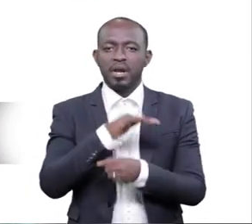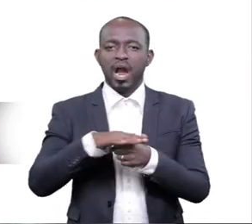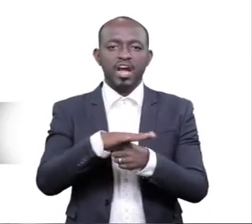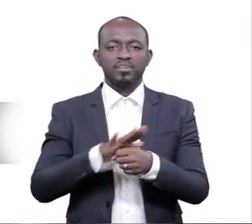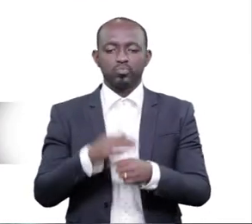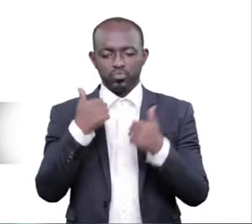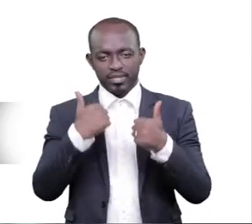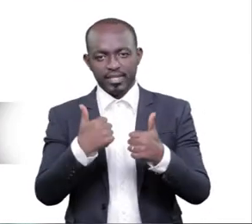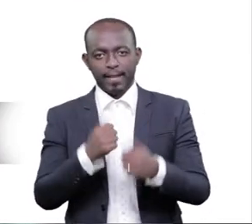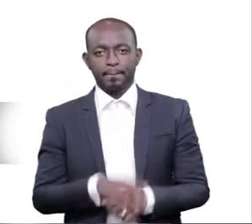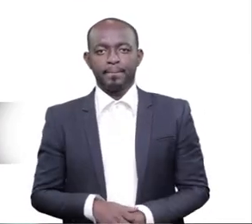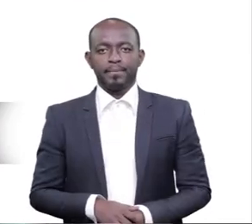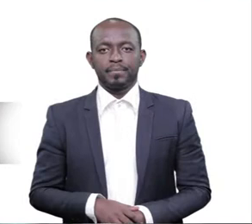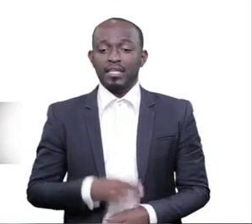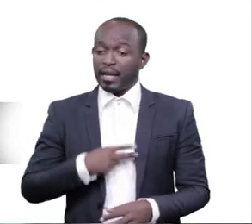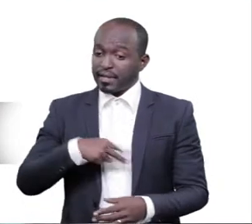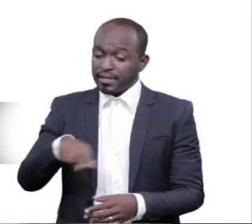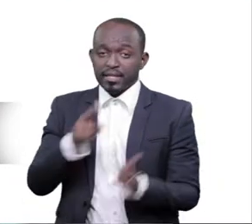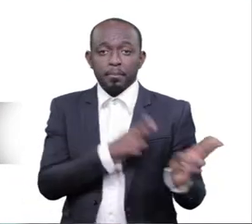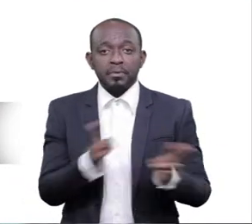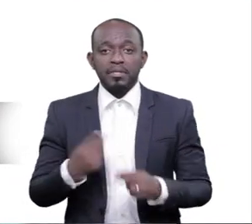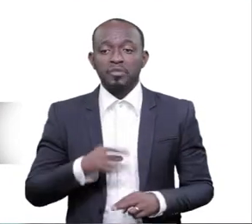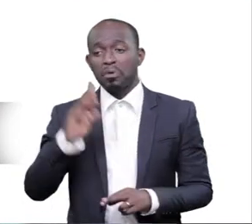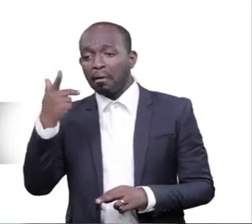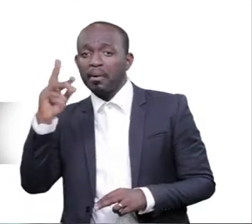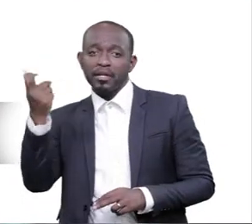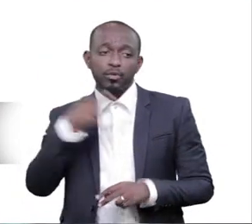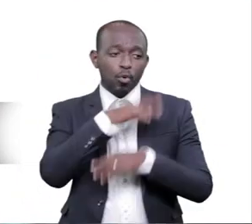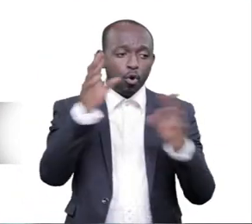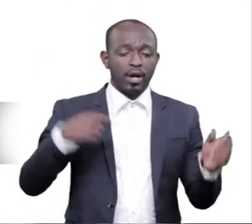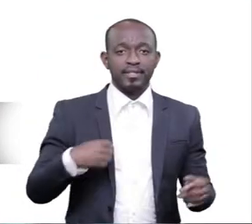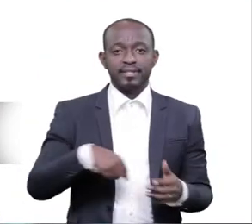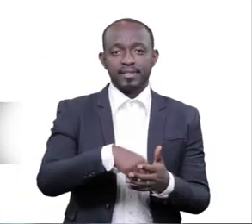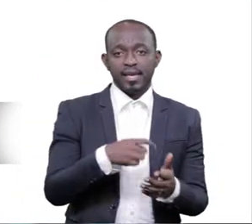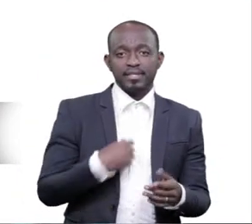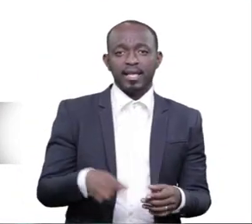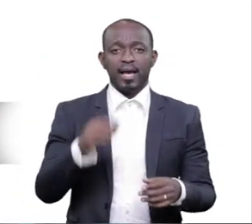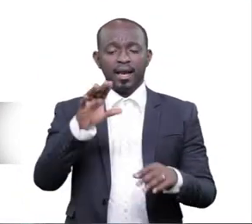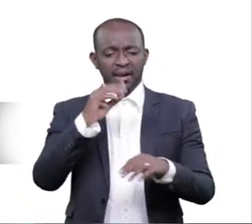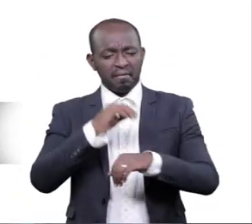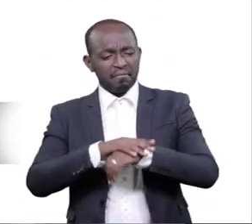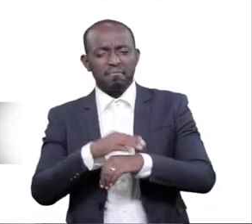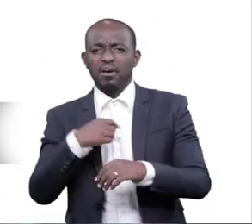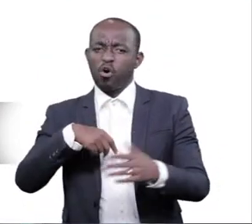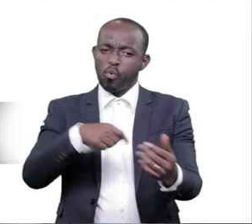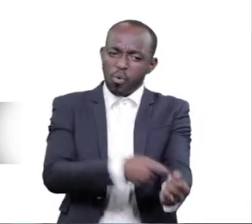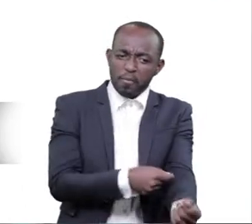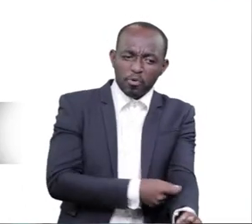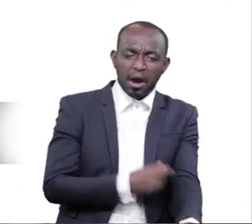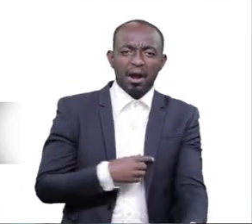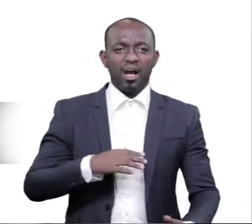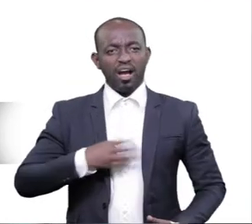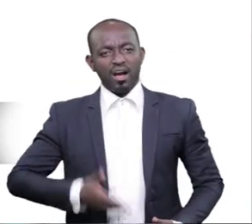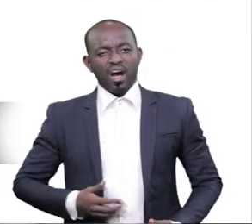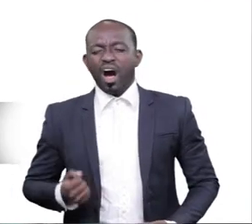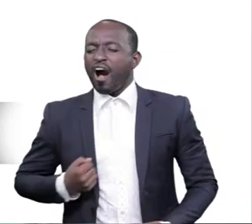naragiye ngenda nk'abandi babyeyi njya kubyara kwa muganga ndataha n'ubundi inda yamfashe